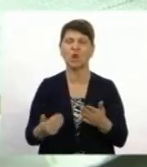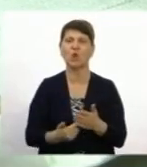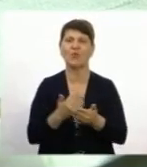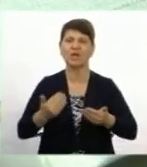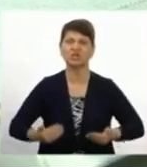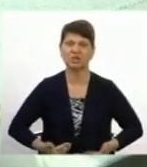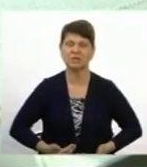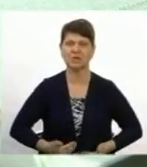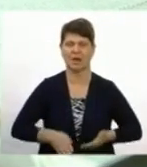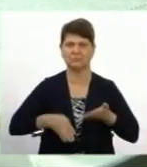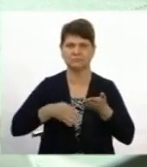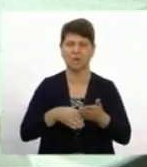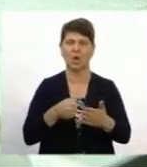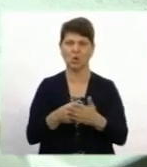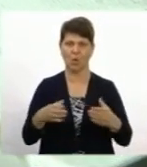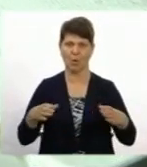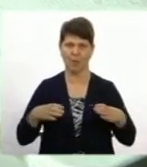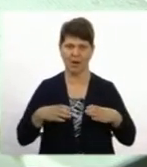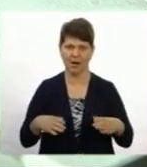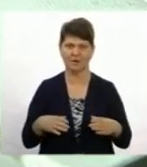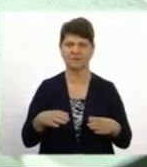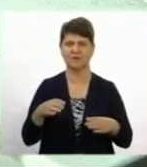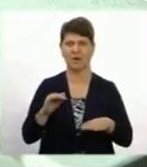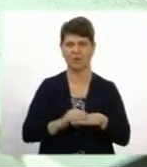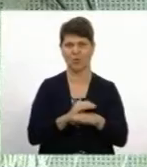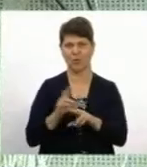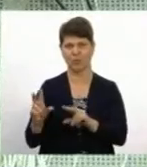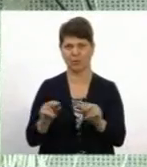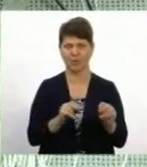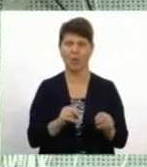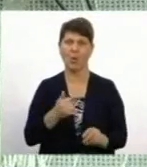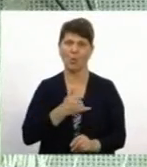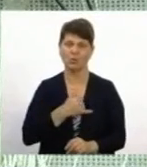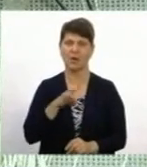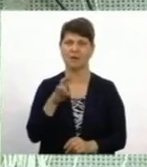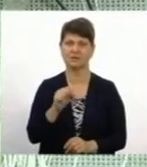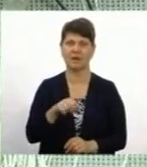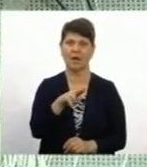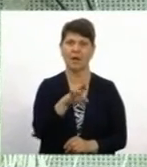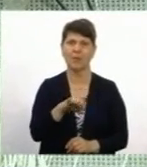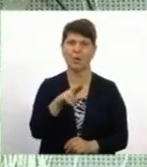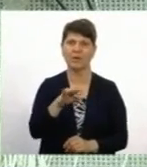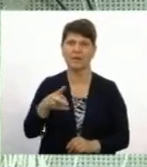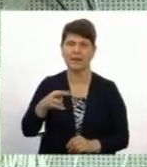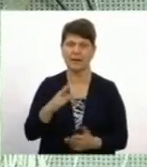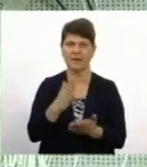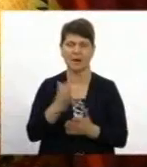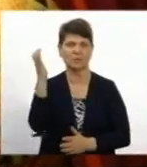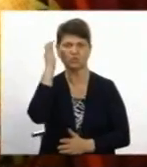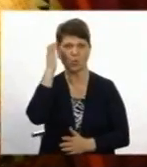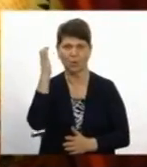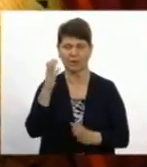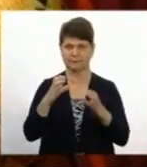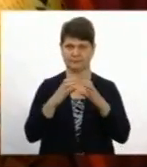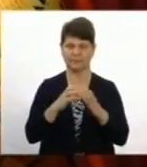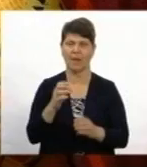новий стимул до багатства, до добробуту. У нас на Поділлі писанка має чорне тло. Це перше,